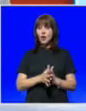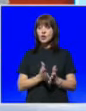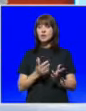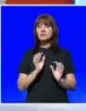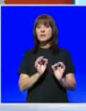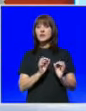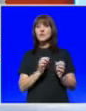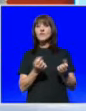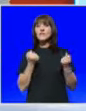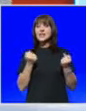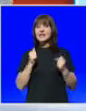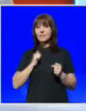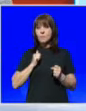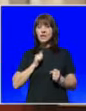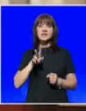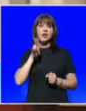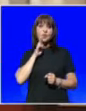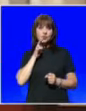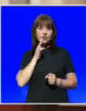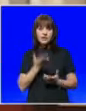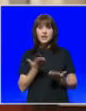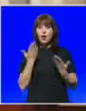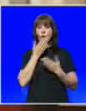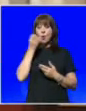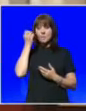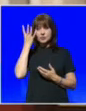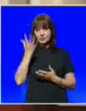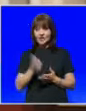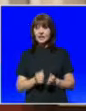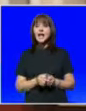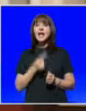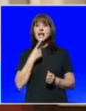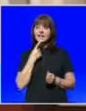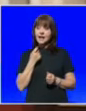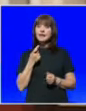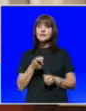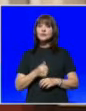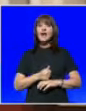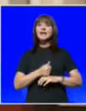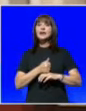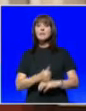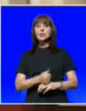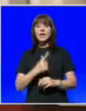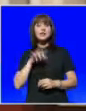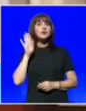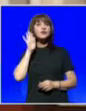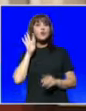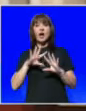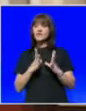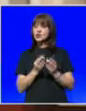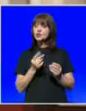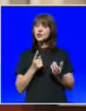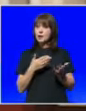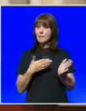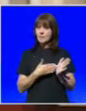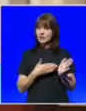здравеопазване, учители. Така е. Именно за това депутатите в голямо мнозинство чуха тези аргументи